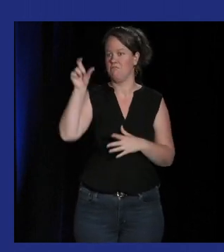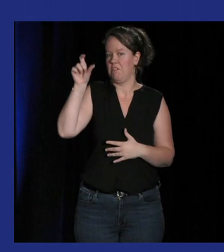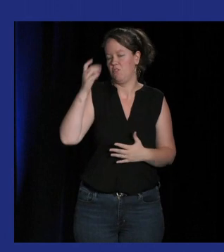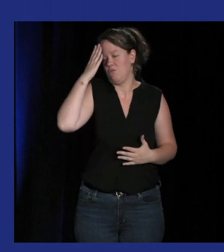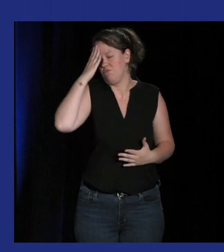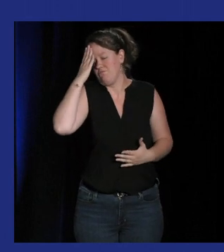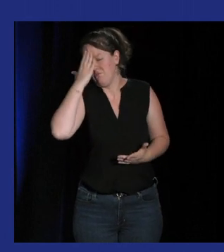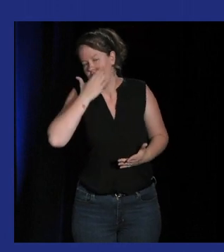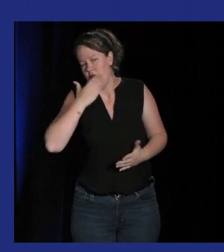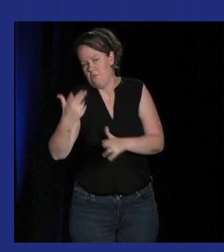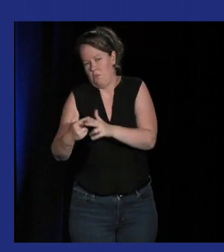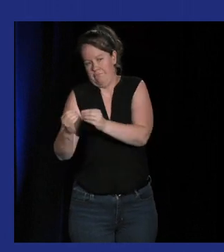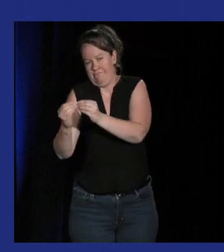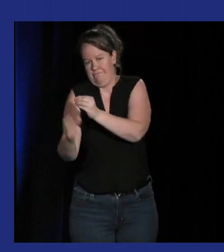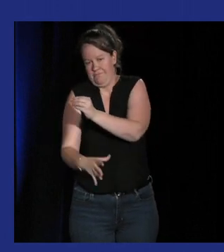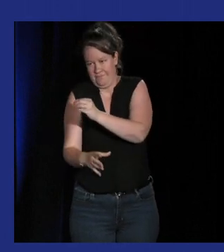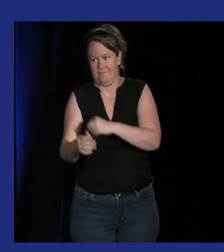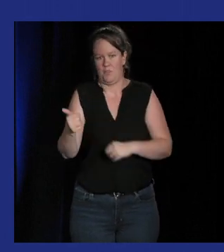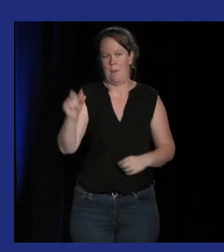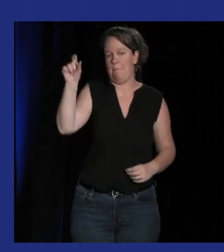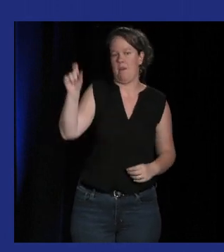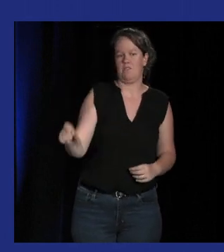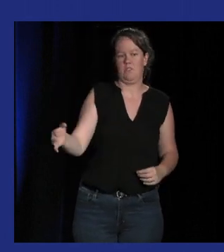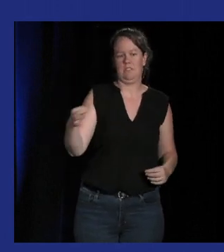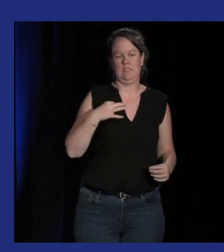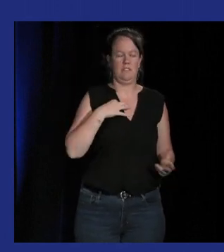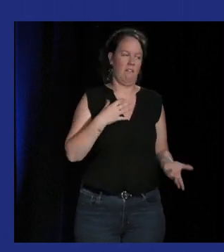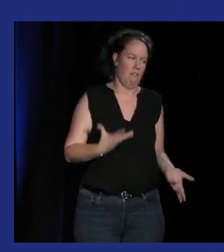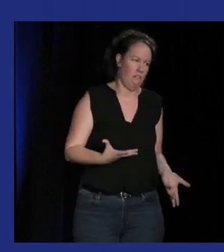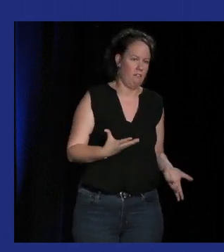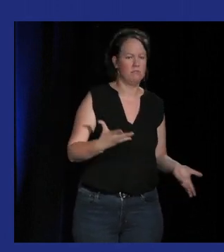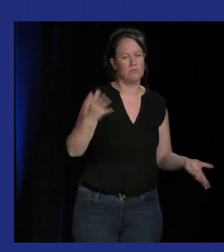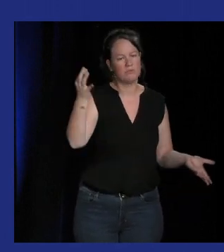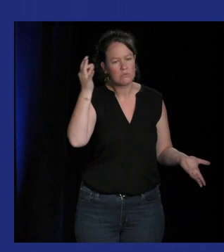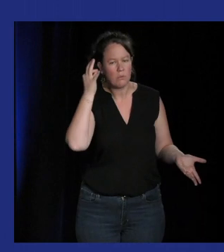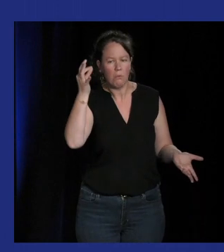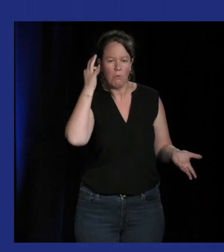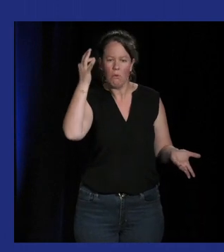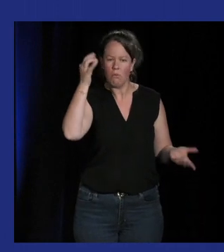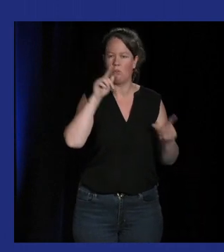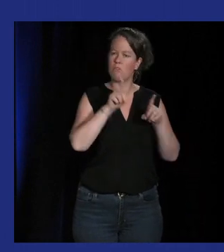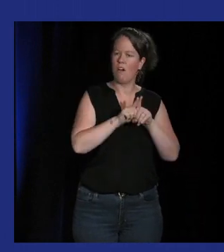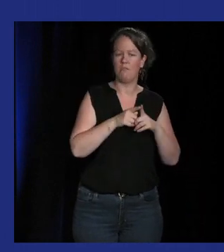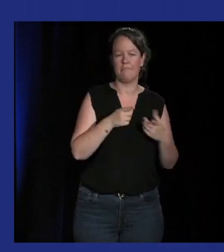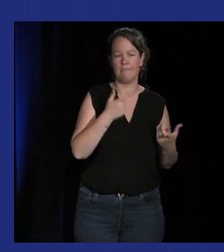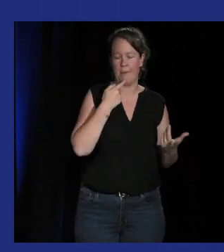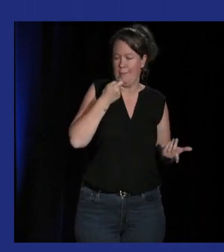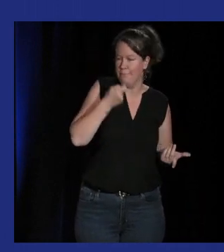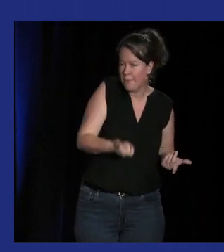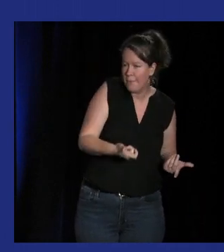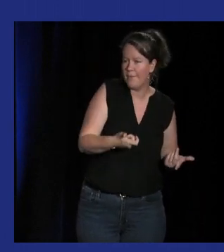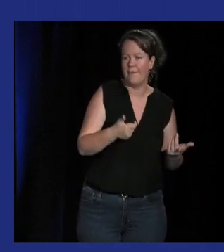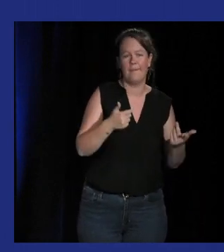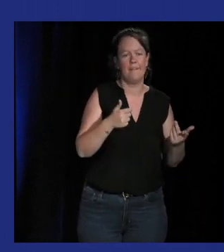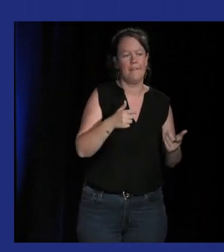nommé se lamenter que le son reste encore aujourd'hui un peu le parent pauvre dans le développement du jeu vidéo